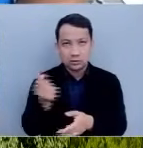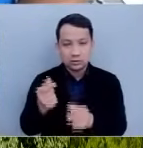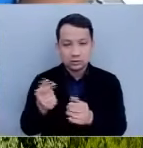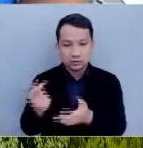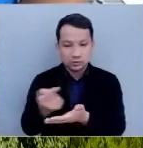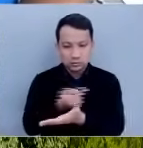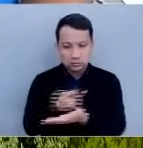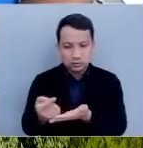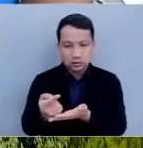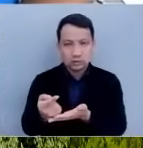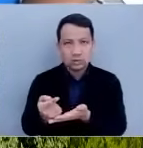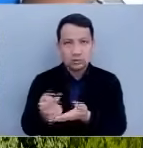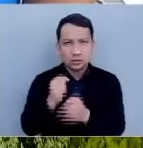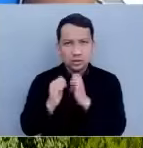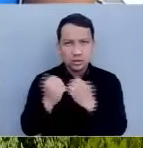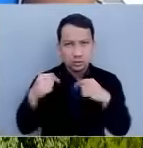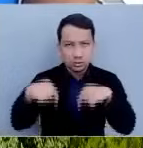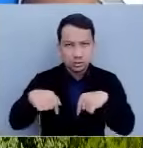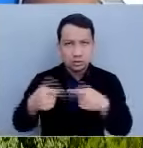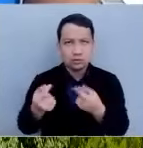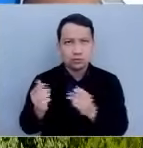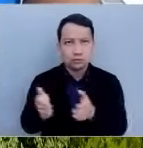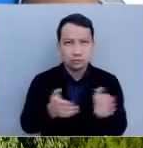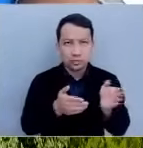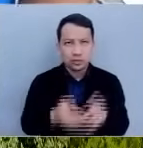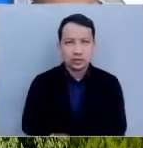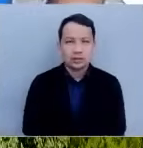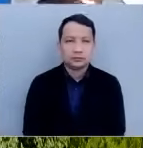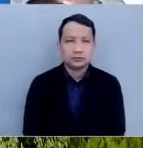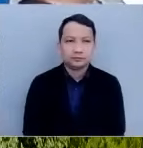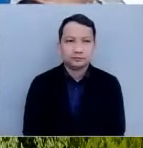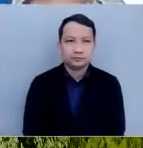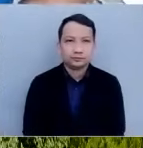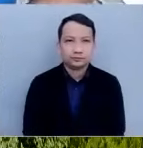sa EDSA, ano yung plano nila dyan?